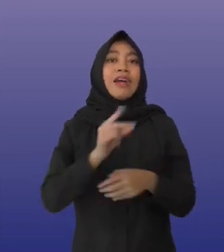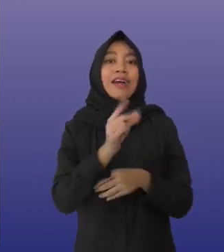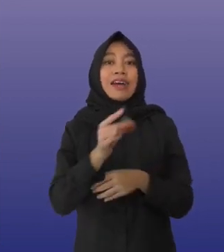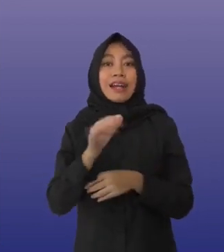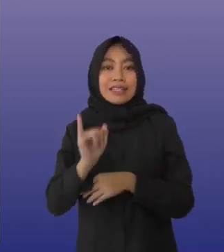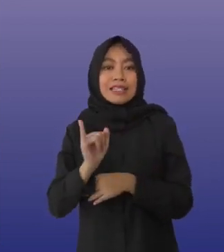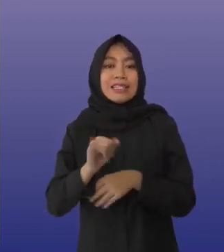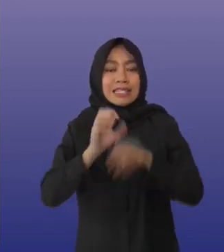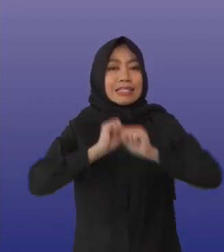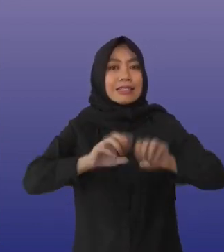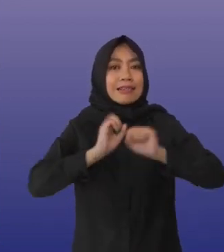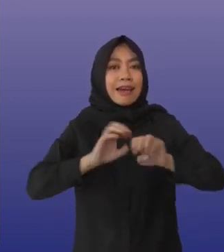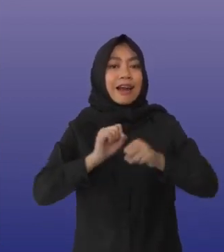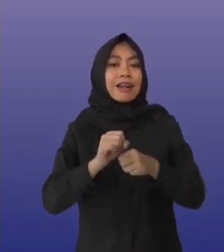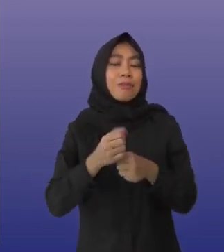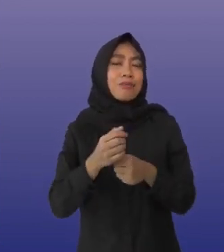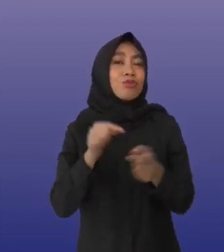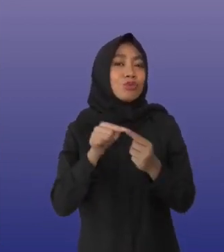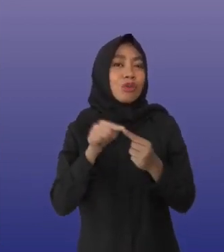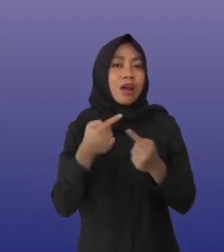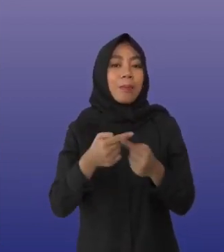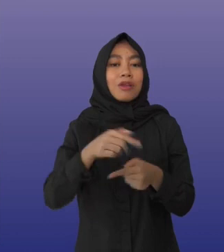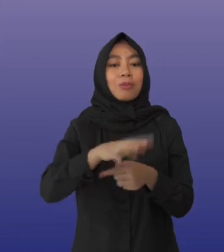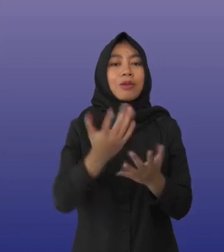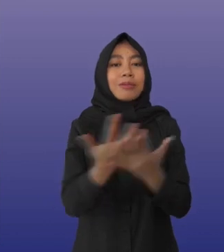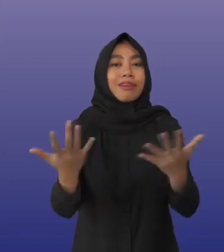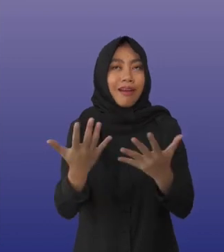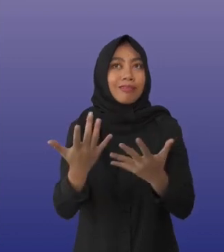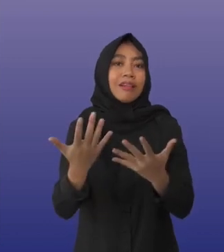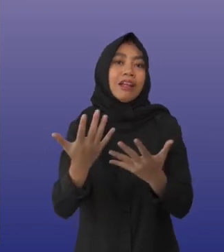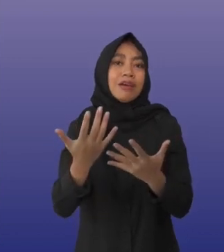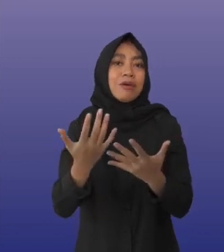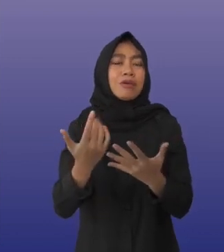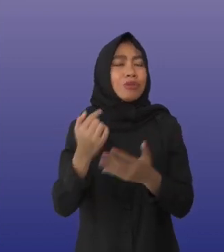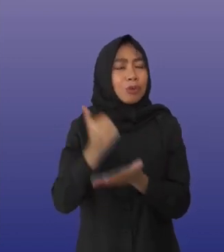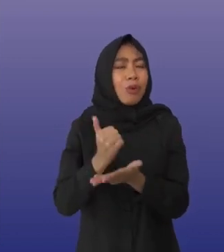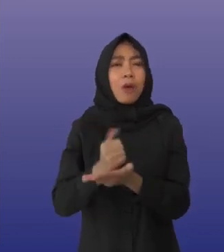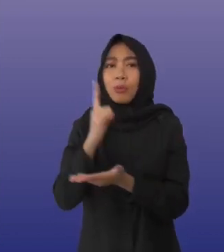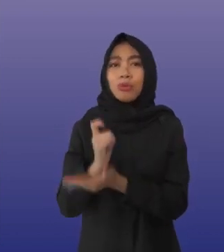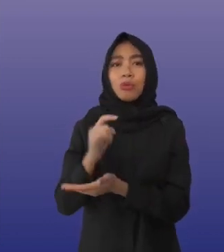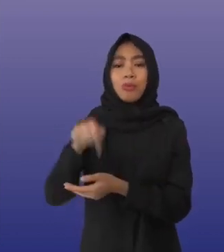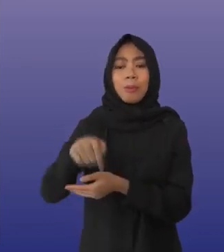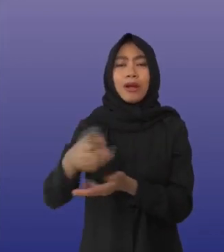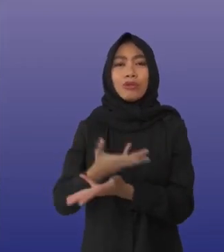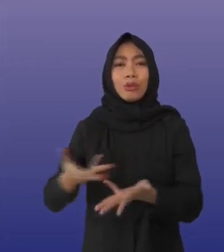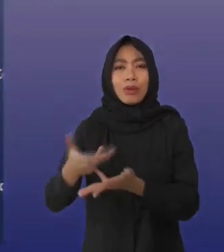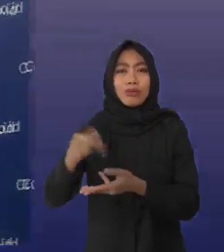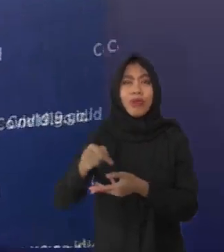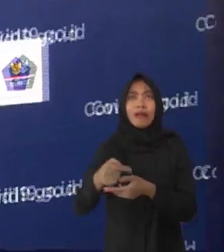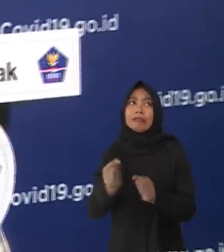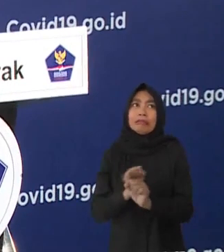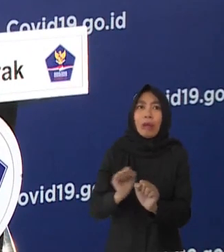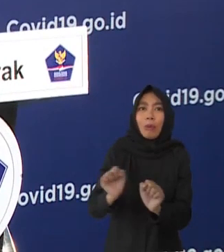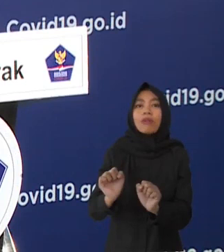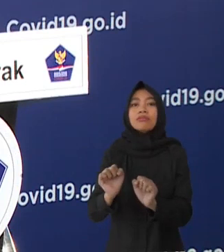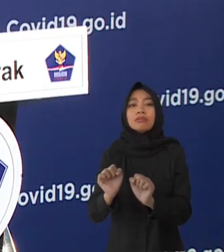radio, sebuah-sebuah upaya untuk membangun imajinasi publik sangat dibutuhkan pada saat-saat situasi